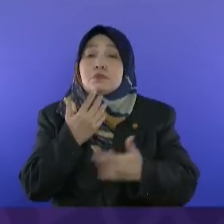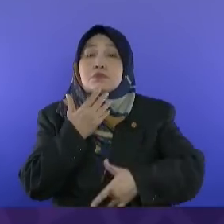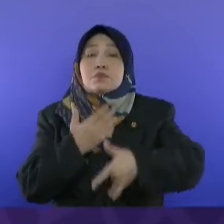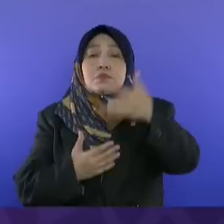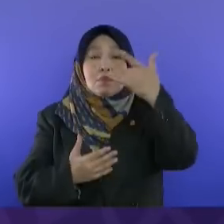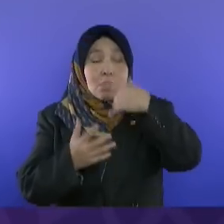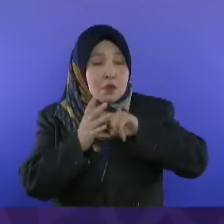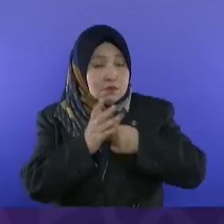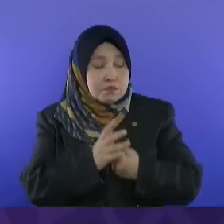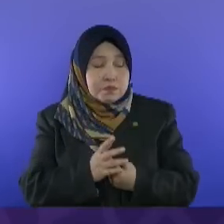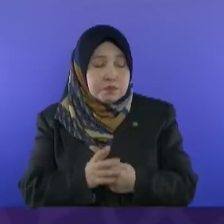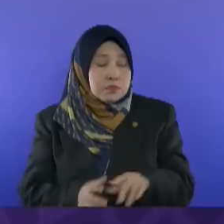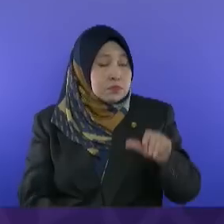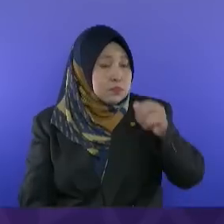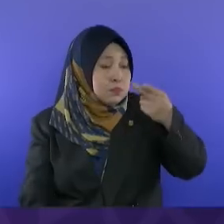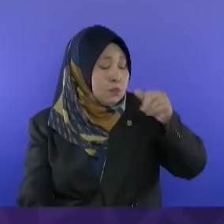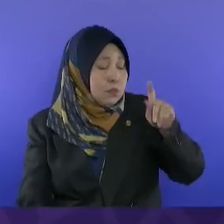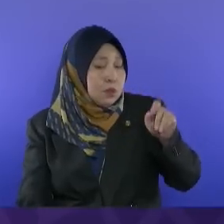dipermulaan